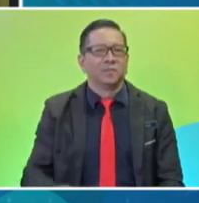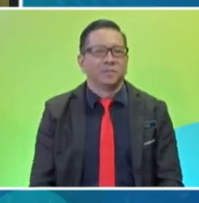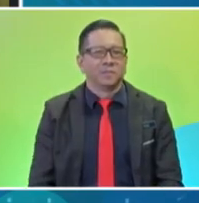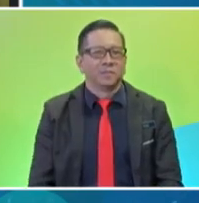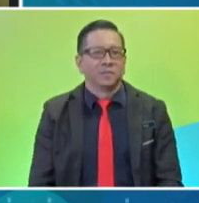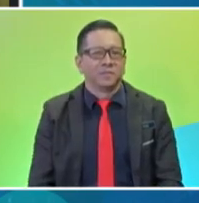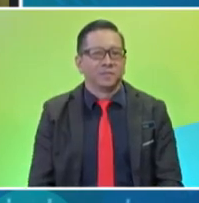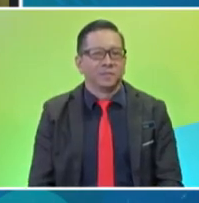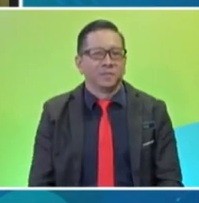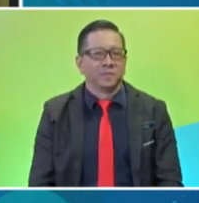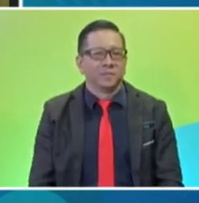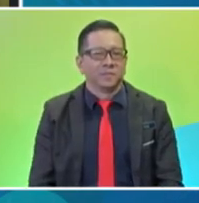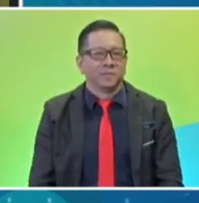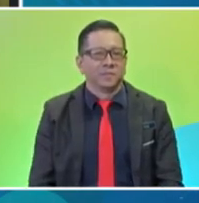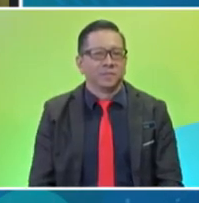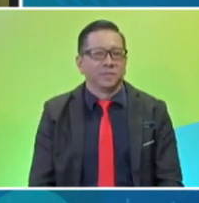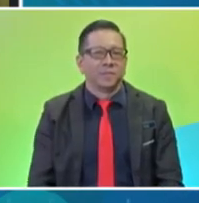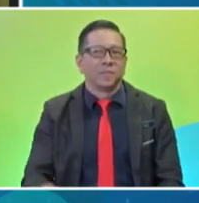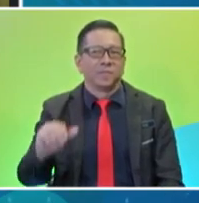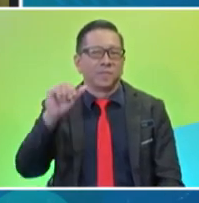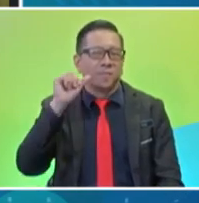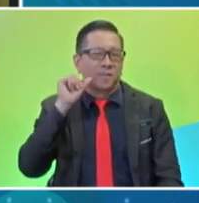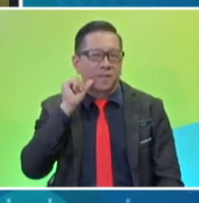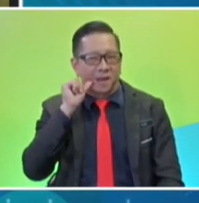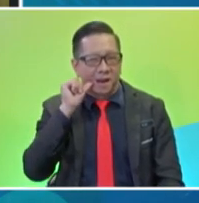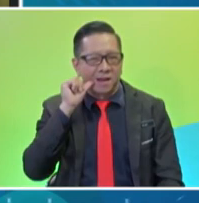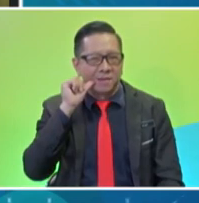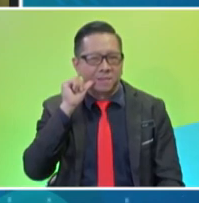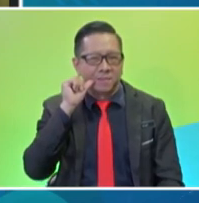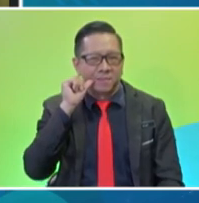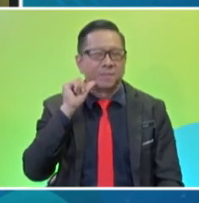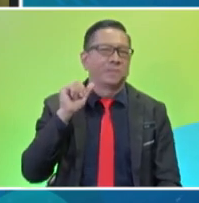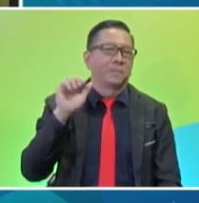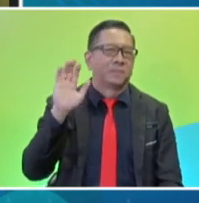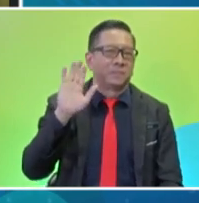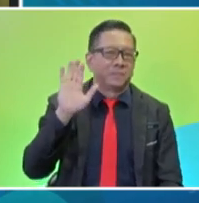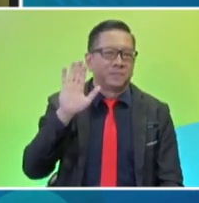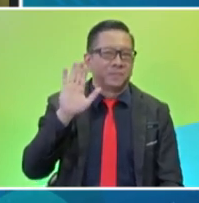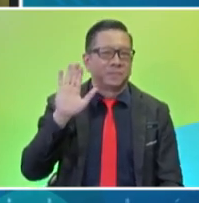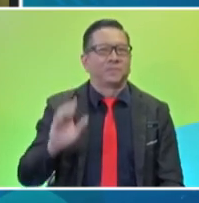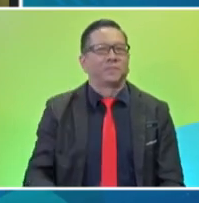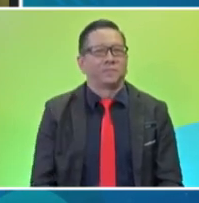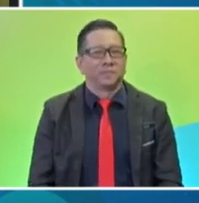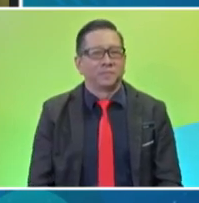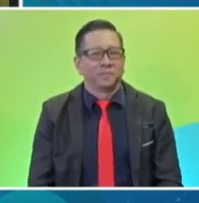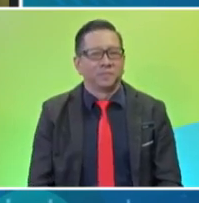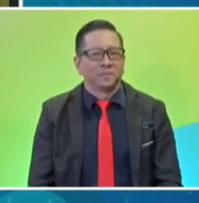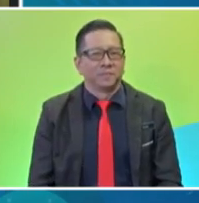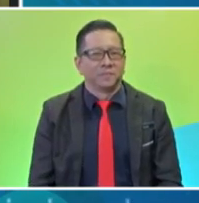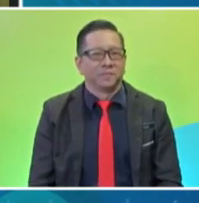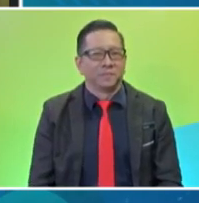putri yang kedua adik Auni Betty azarudin dari sk Wangsa maju section satu